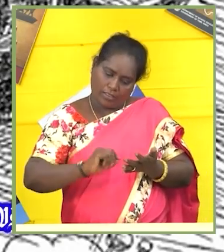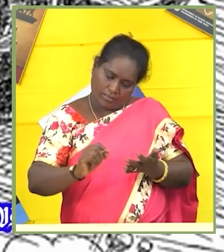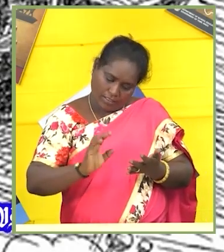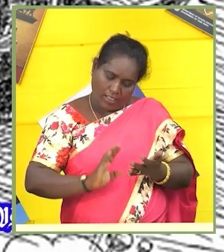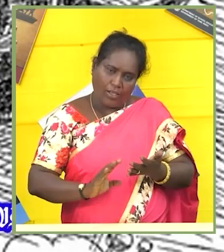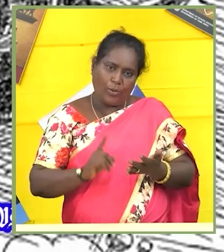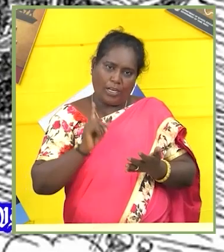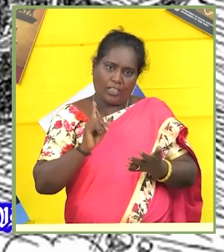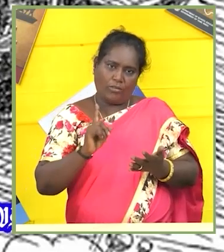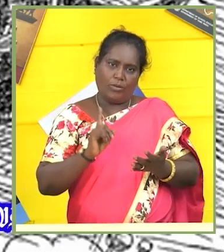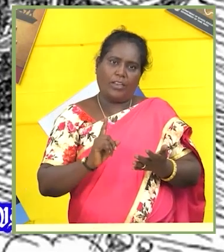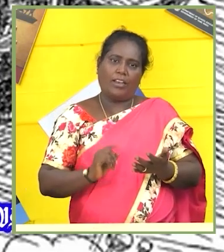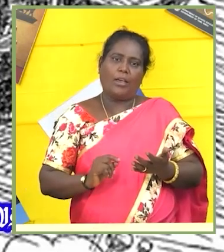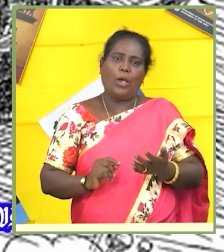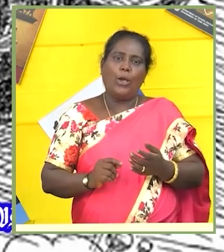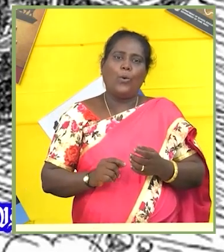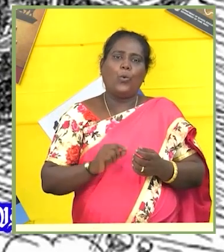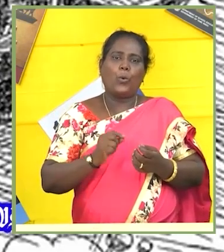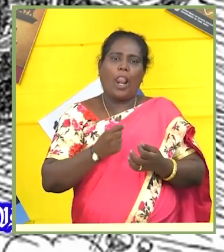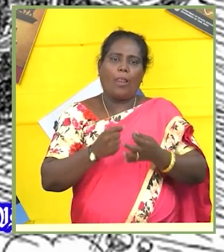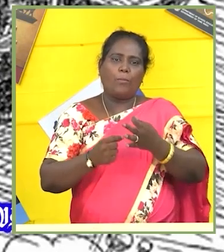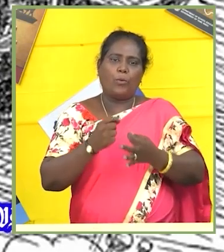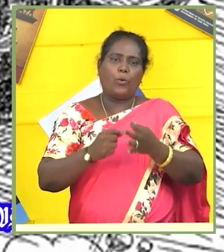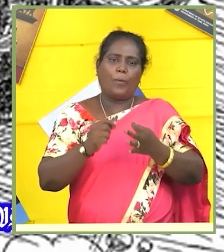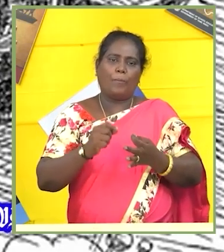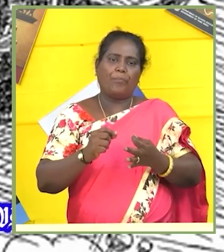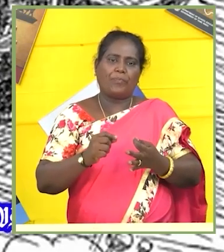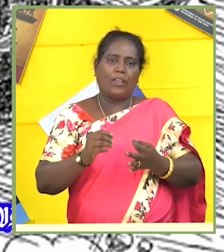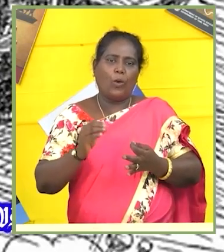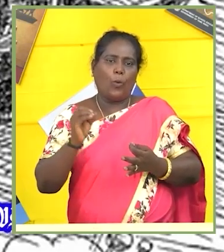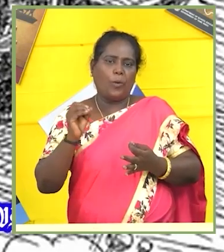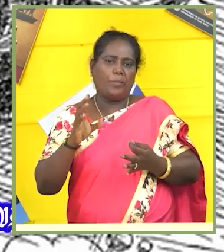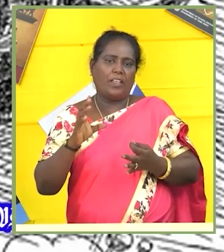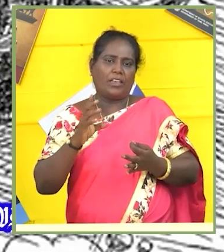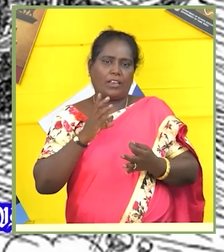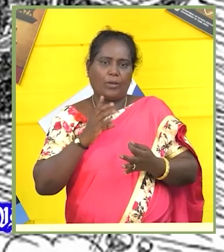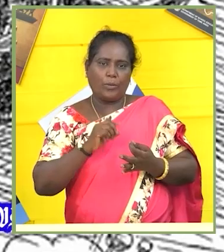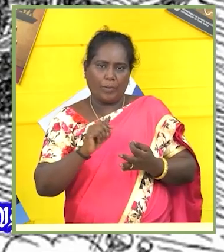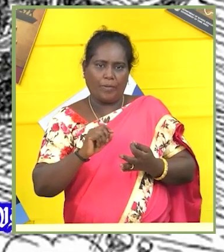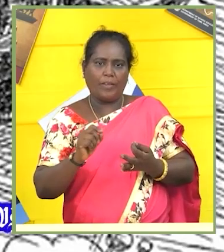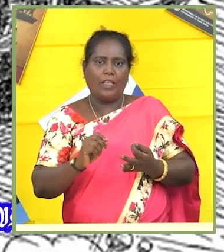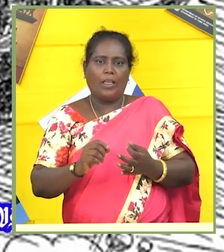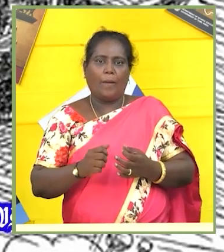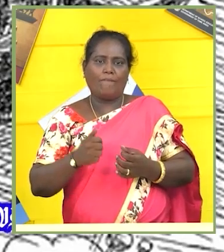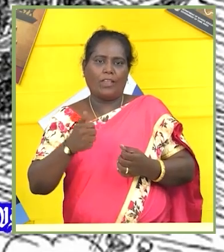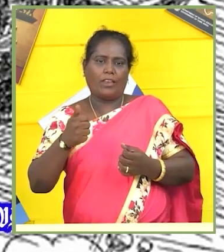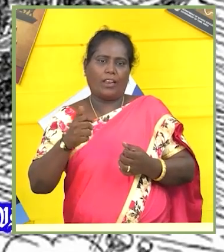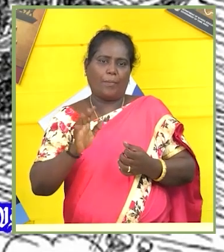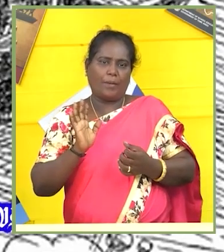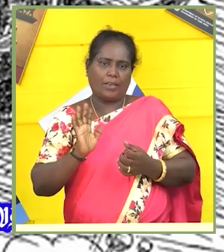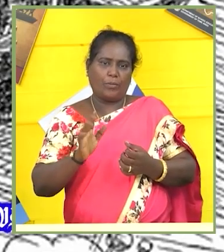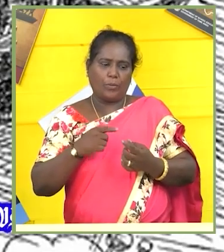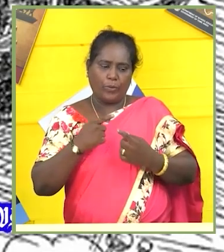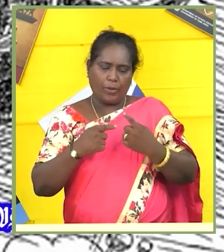ஒன்றான கண்ணுடையம்மன் பல்லு அப்படிங்கிற பகுதியில் ஏறுகோள், அதாவது எருது கட்டி